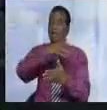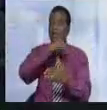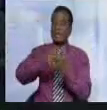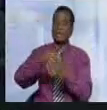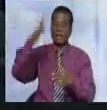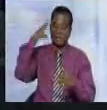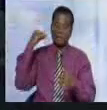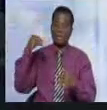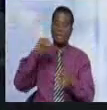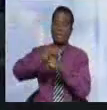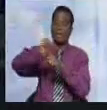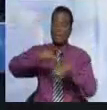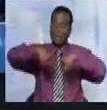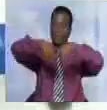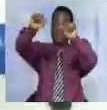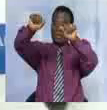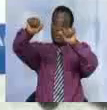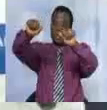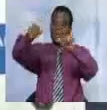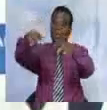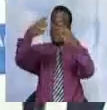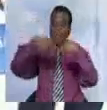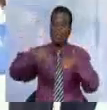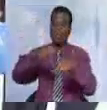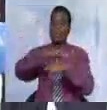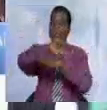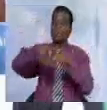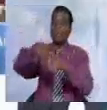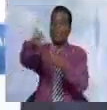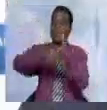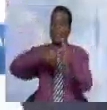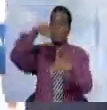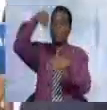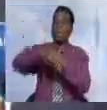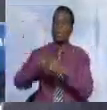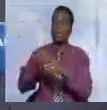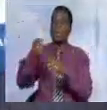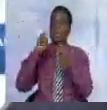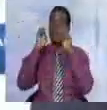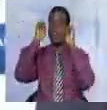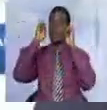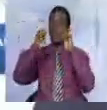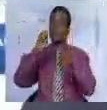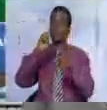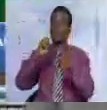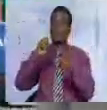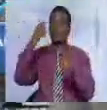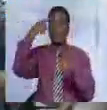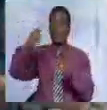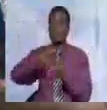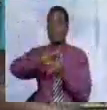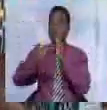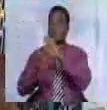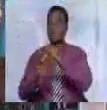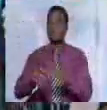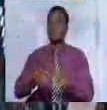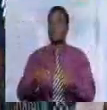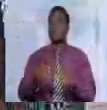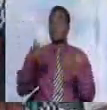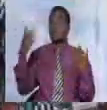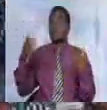l'expérience. La formation continue vient reprendre tous ses droits dans le secteur éducatif afin d'améliorer le rendement